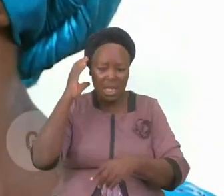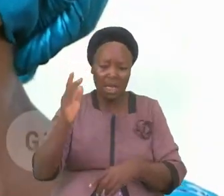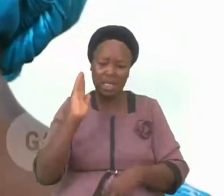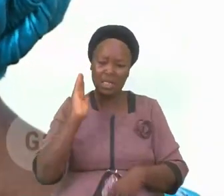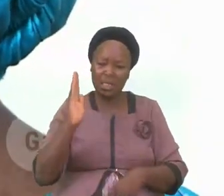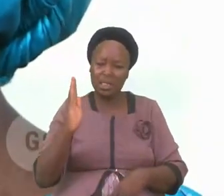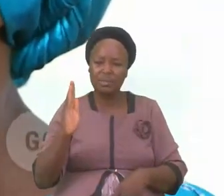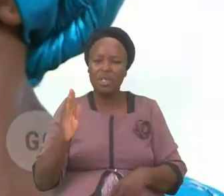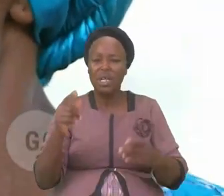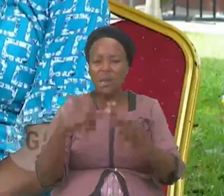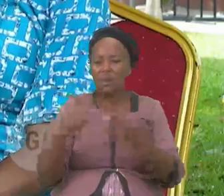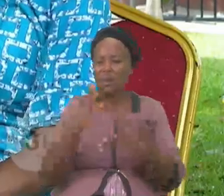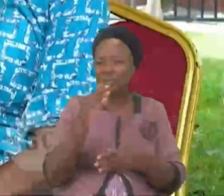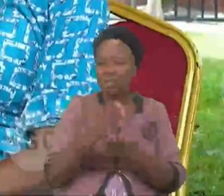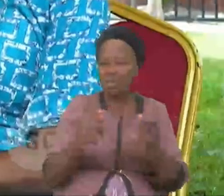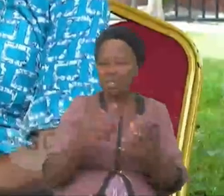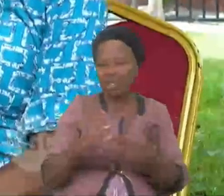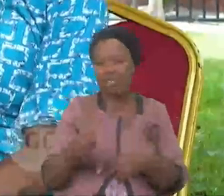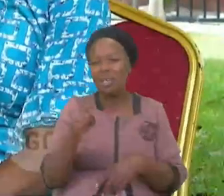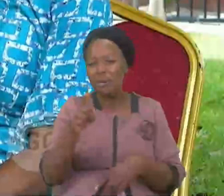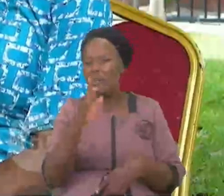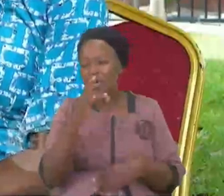je l'ai encouragé